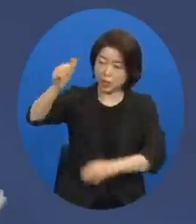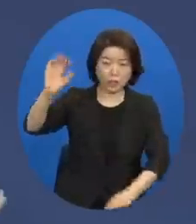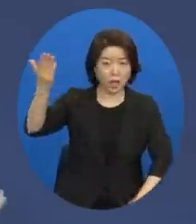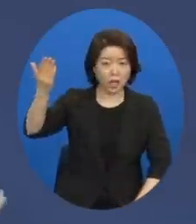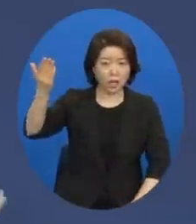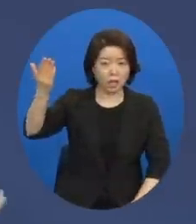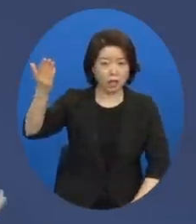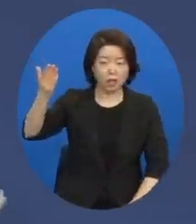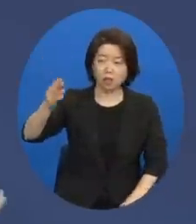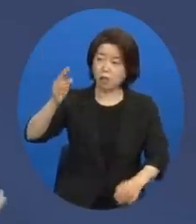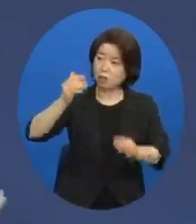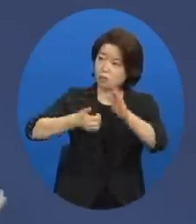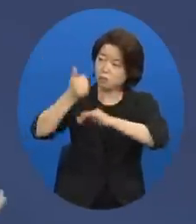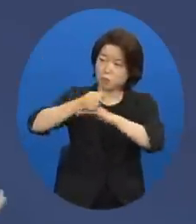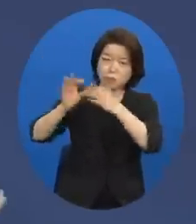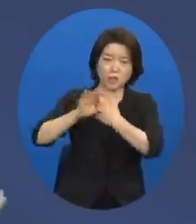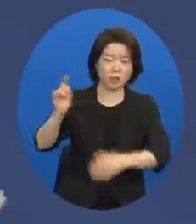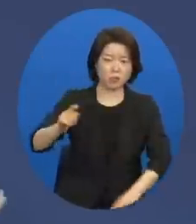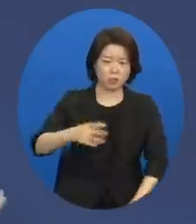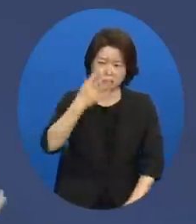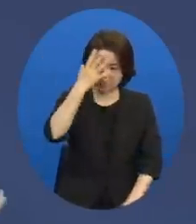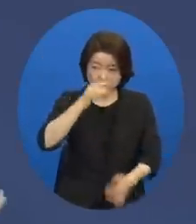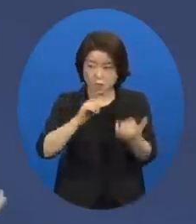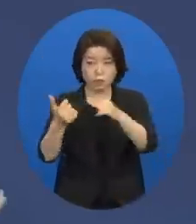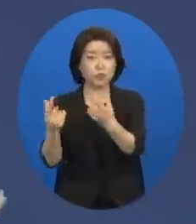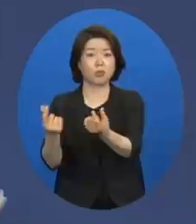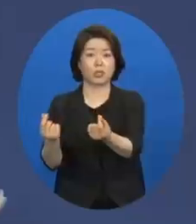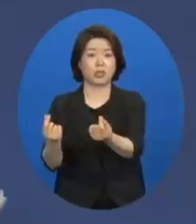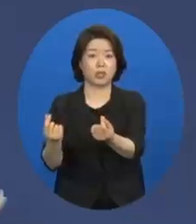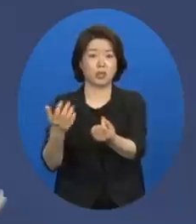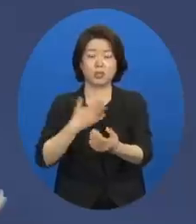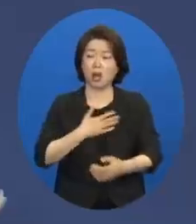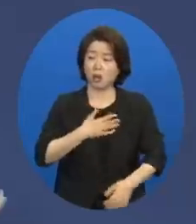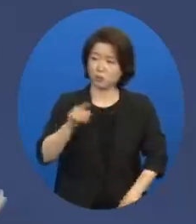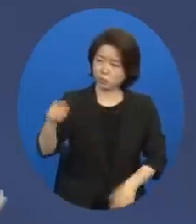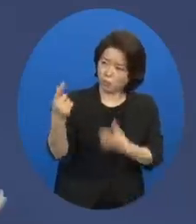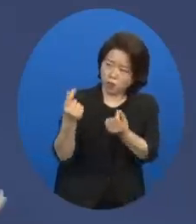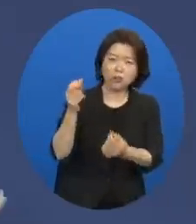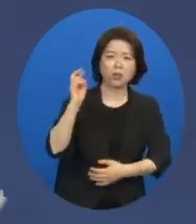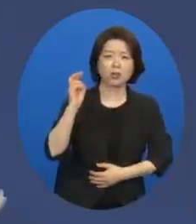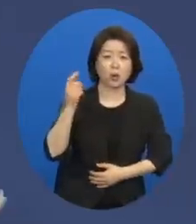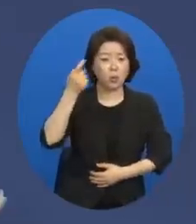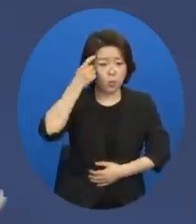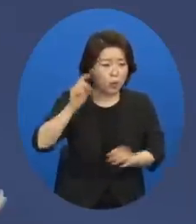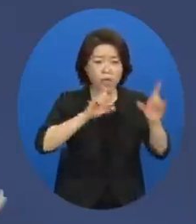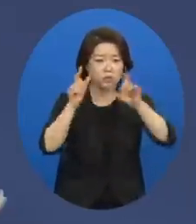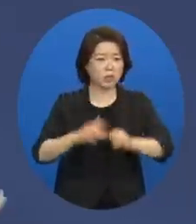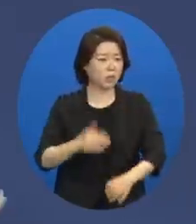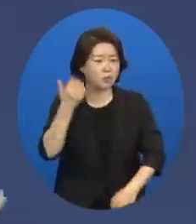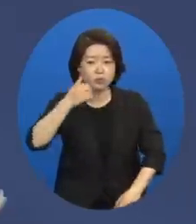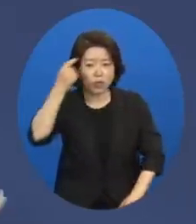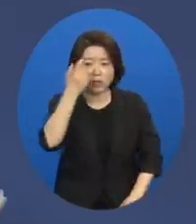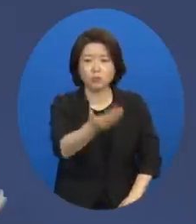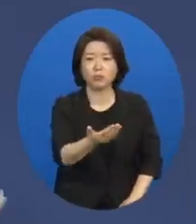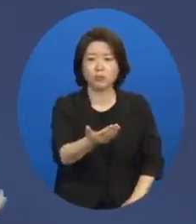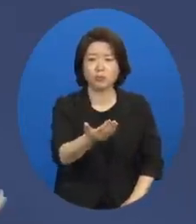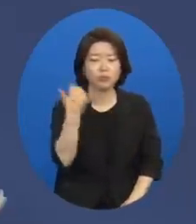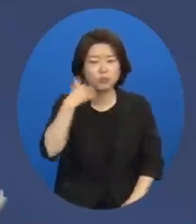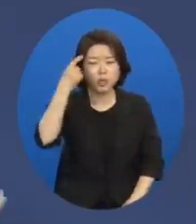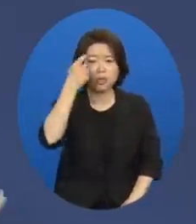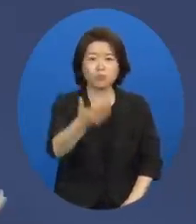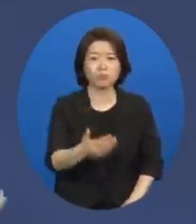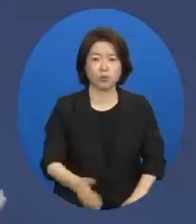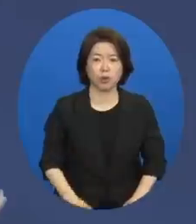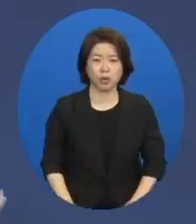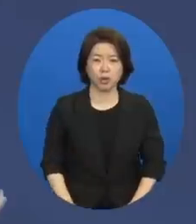그리고 성공했다면 나는 저렇게 비참하게 죽을 거 아니야. 이걸 왜 살지? 누구한테 물어봐야 되지?